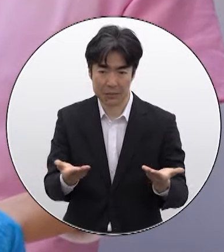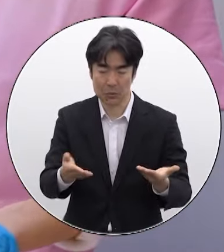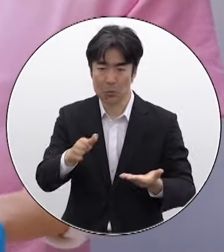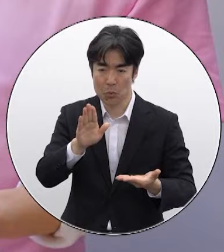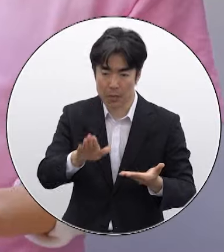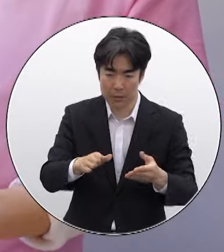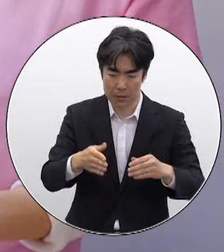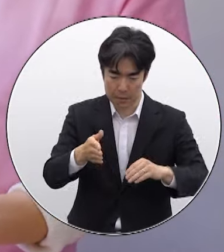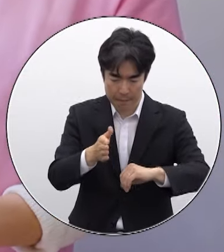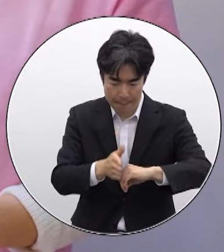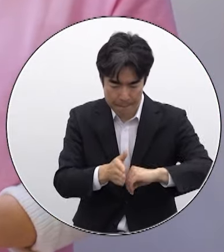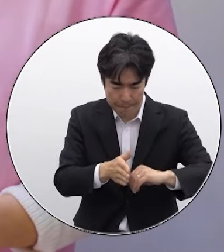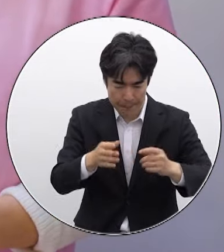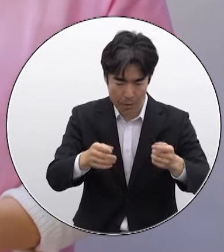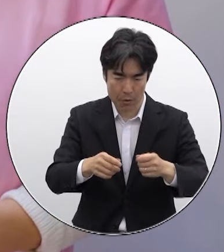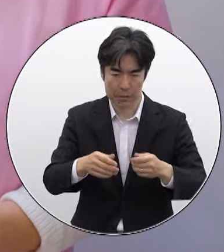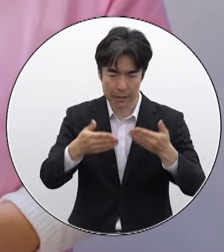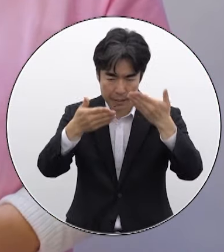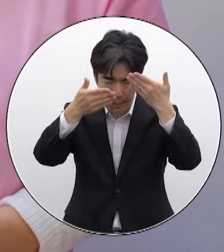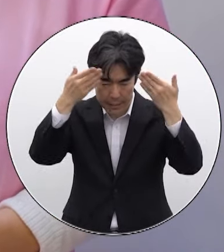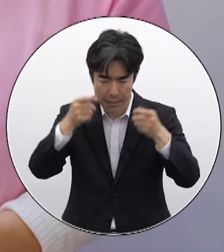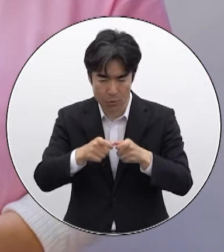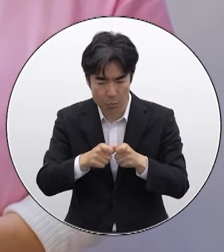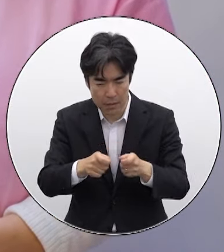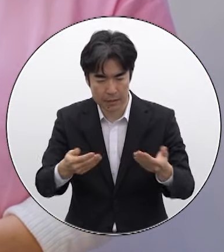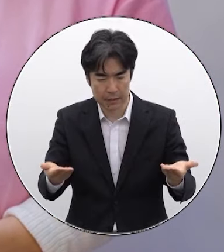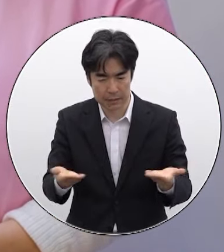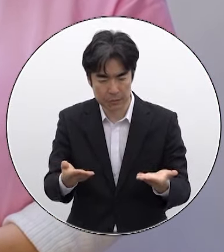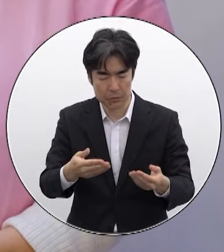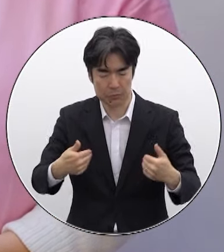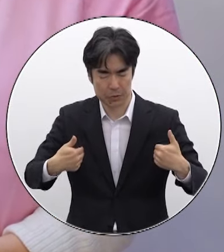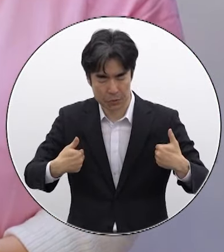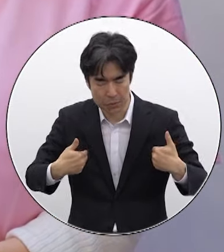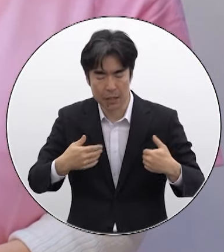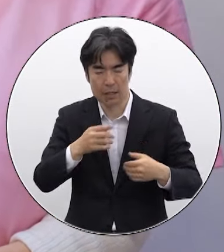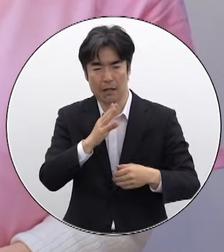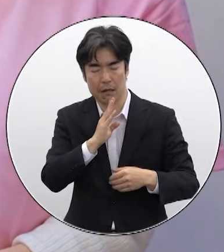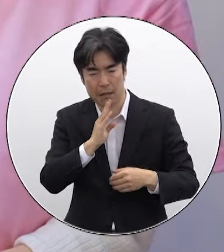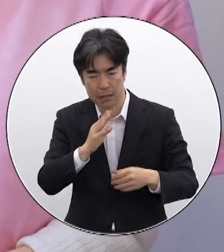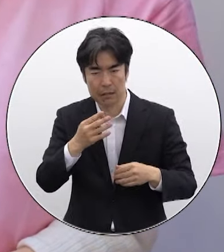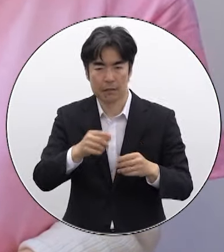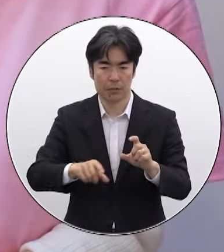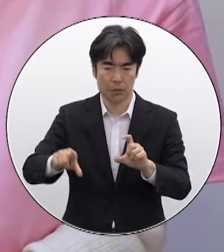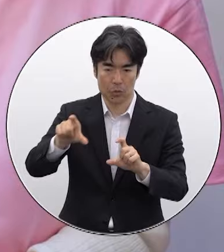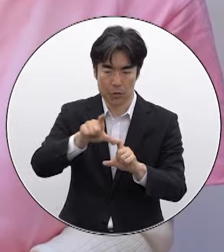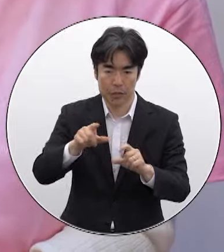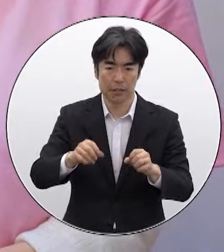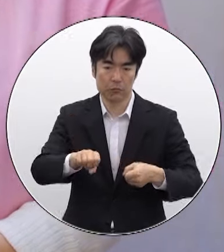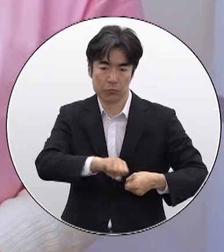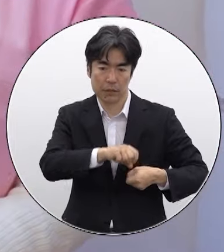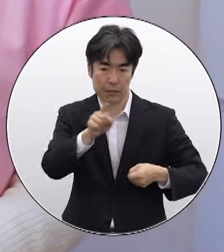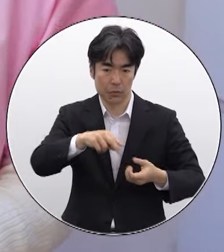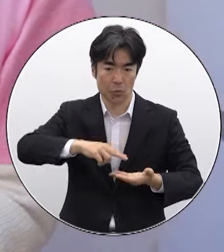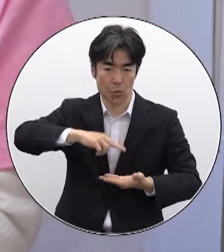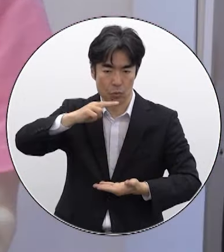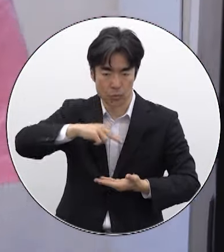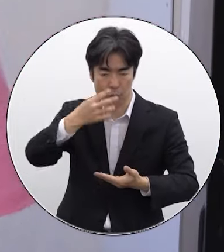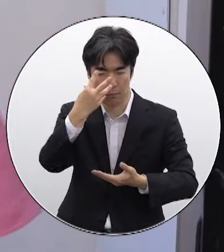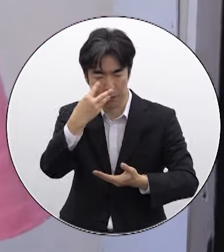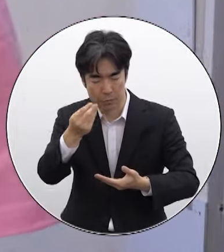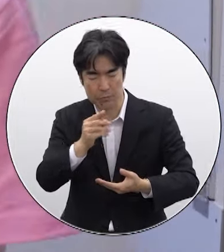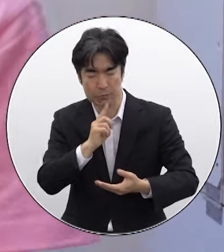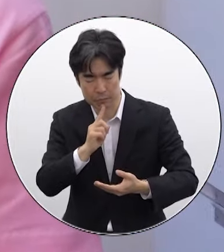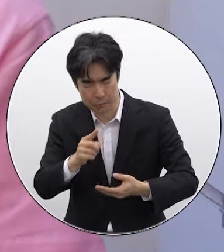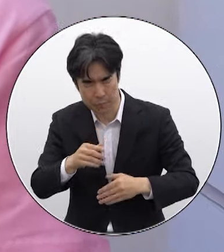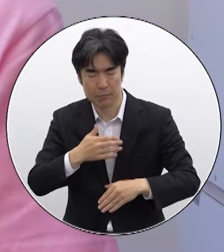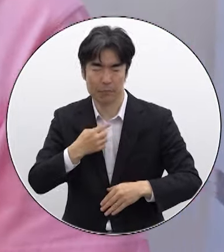繊細な作業もあったり、はい、すごい大変だなっていうのを感じました。よりこう武蔵野うどんの魅力を感じました。